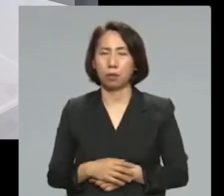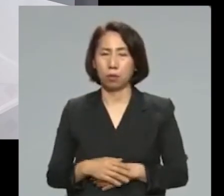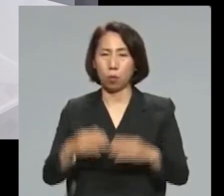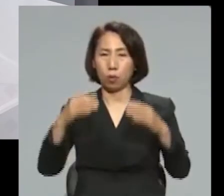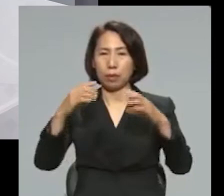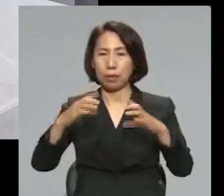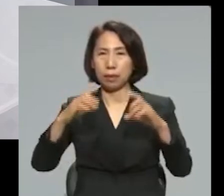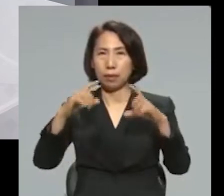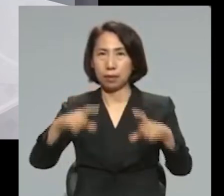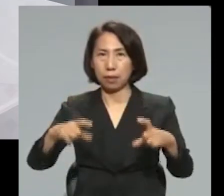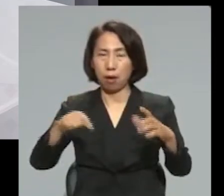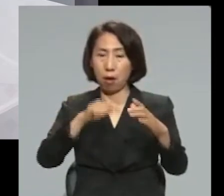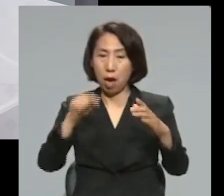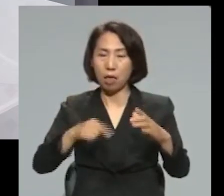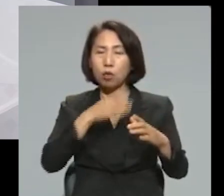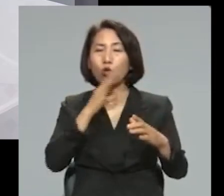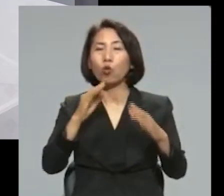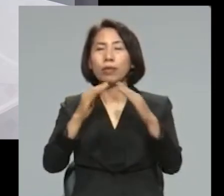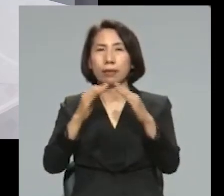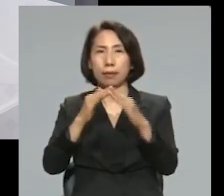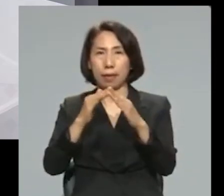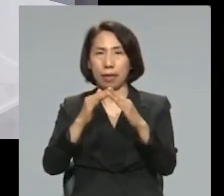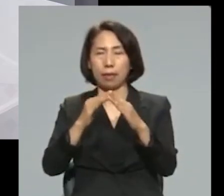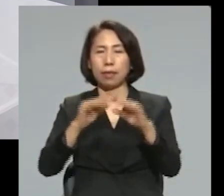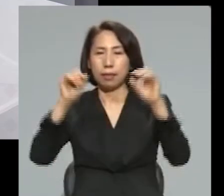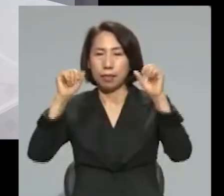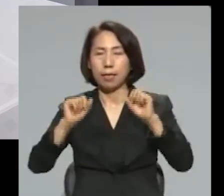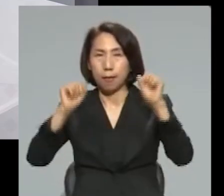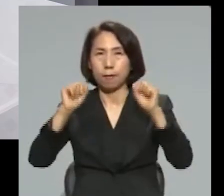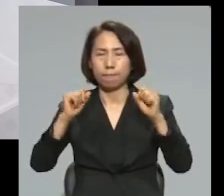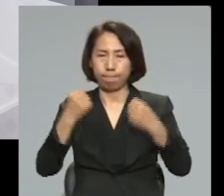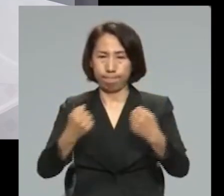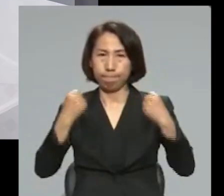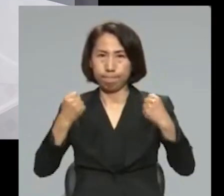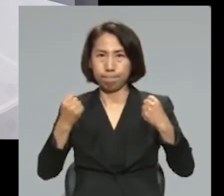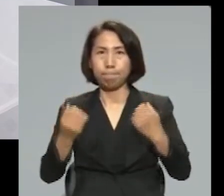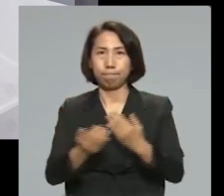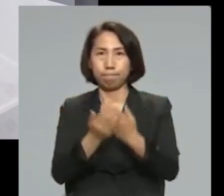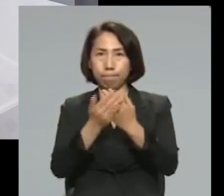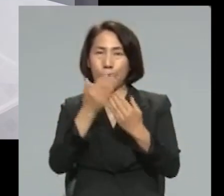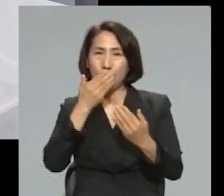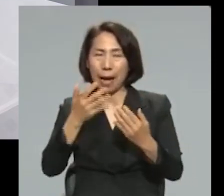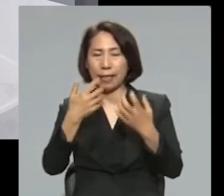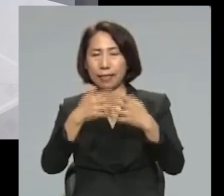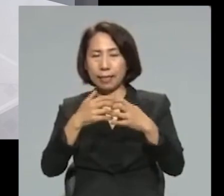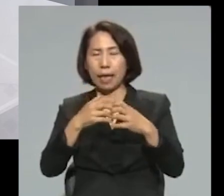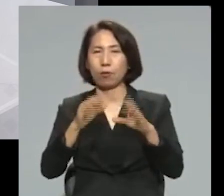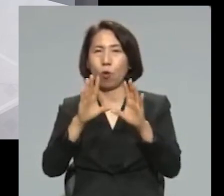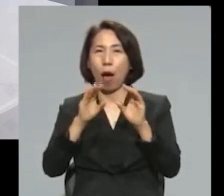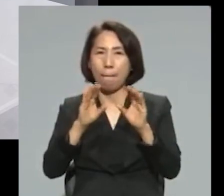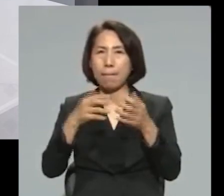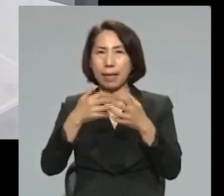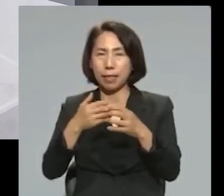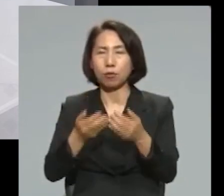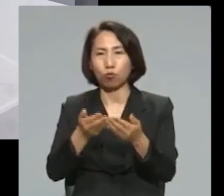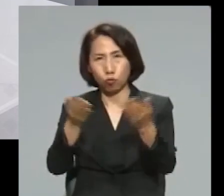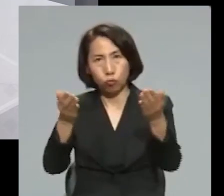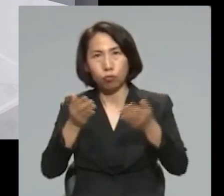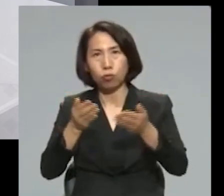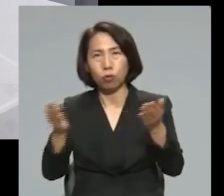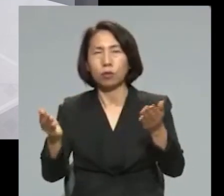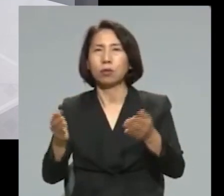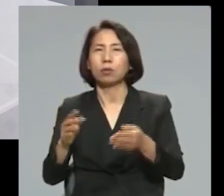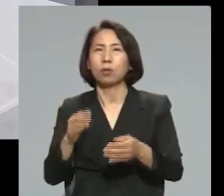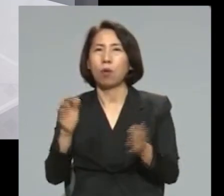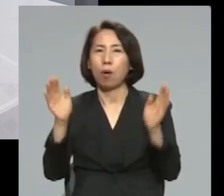전 경로당에 체력 단련, 건강 정지를 위한 체력 단련기 암화기를 비치하겠습니다.